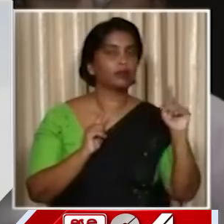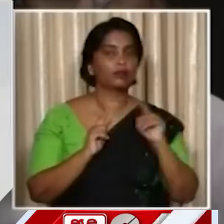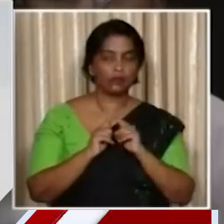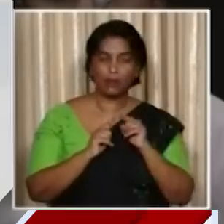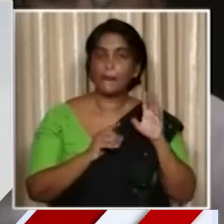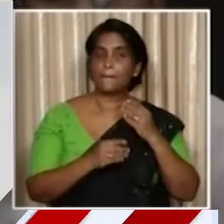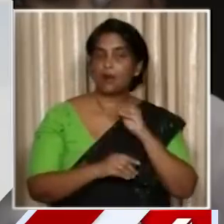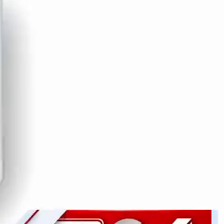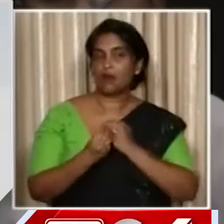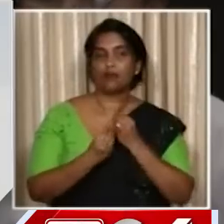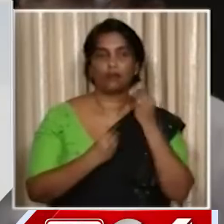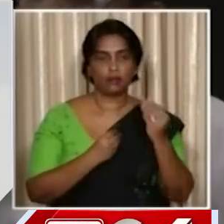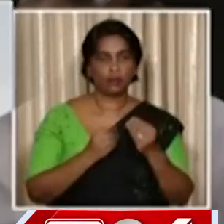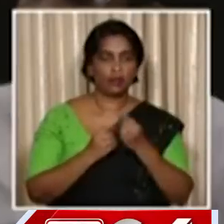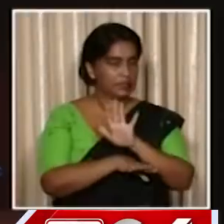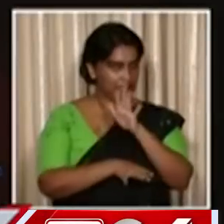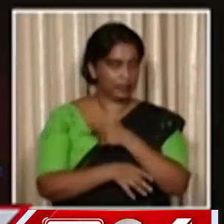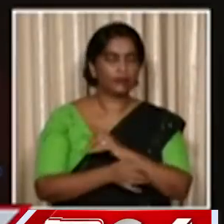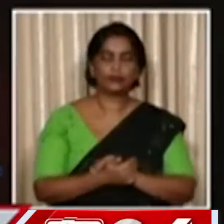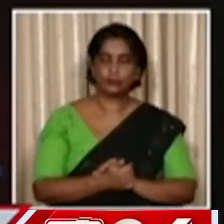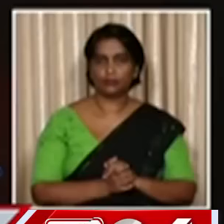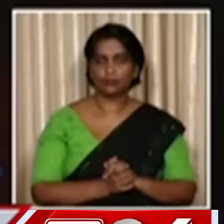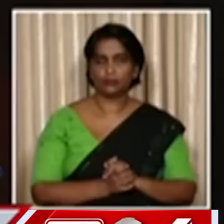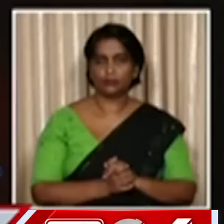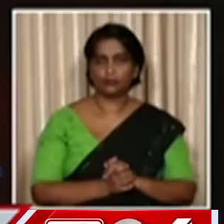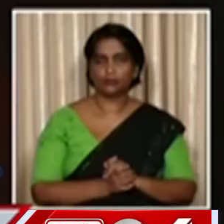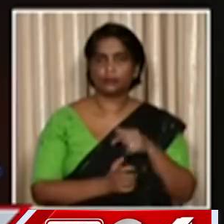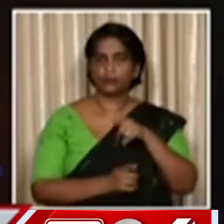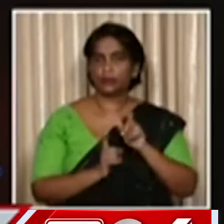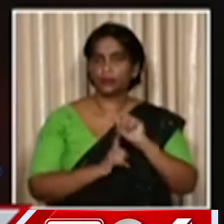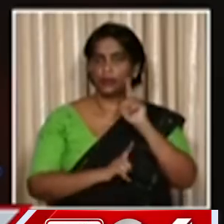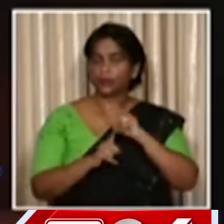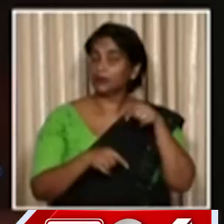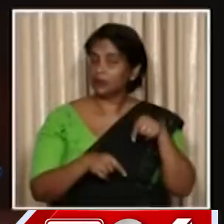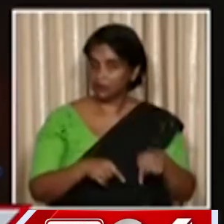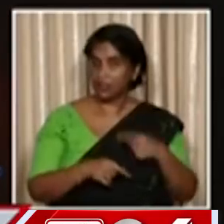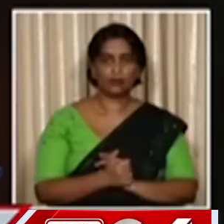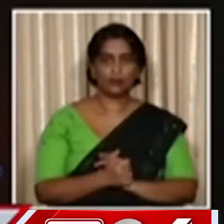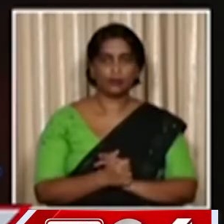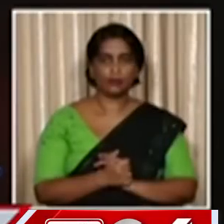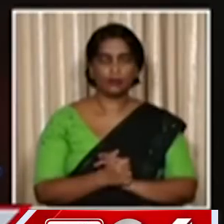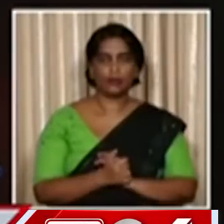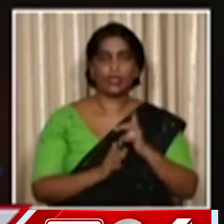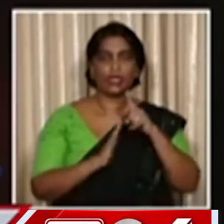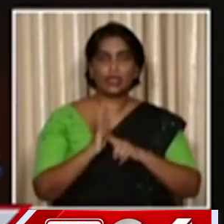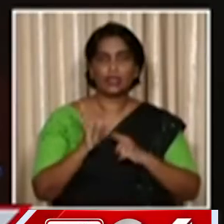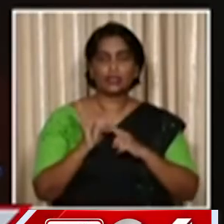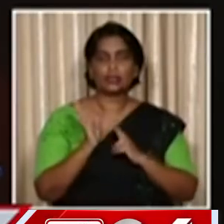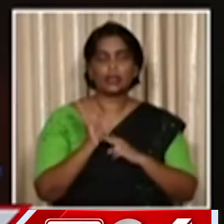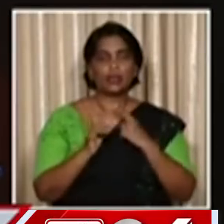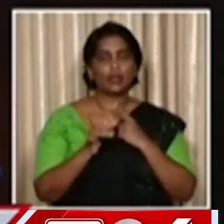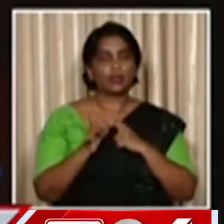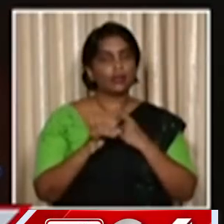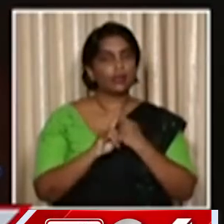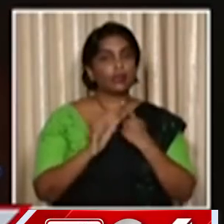ඒ ප්‍රතිලාභය ලබා දෙන්න තමයි යෝජනා කරලා තියෙන්නේ. දැන් මේ සභාවේ මේ විවාදයට ජනක රත්නායකට සහ ඒ